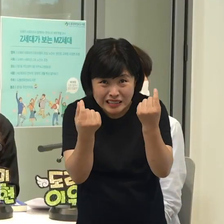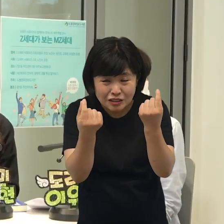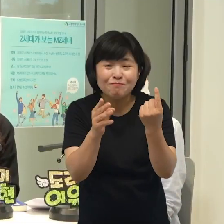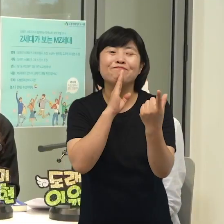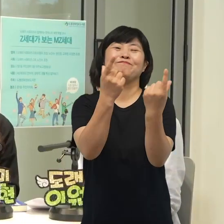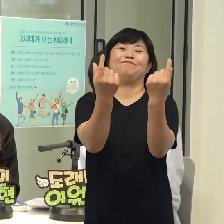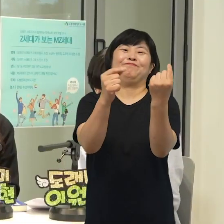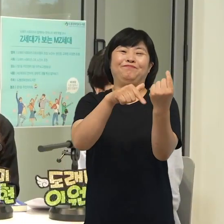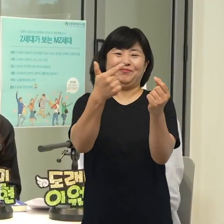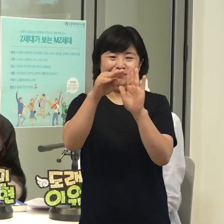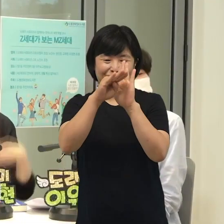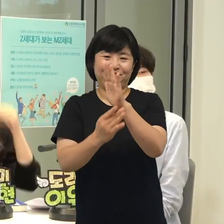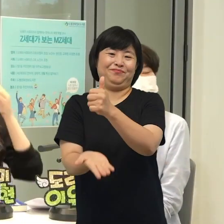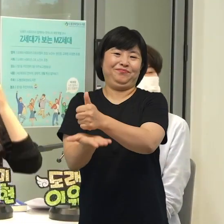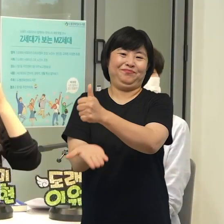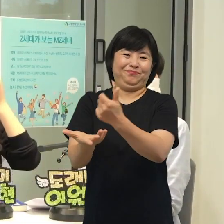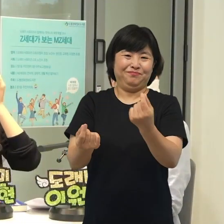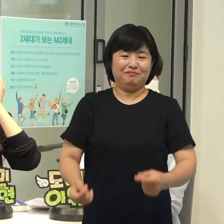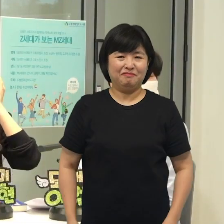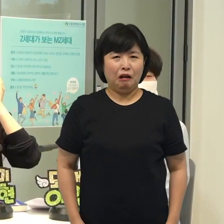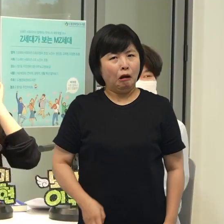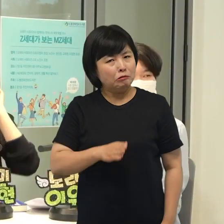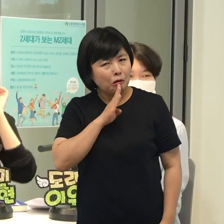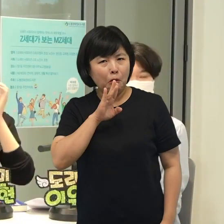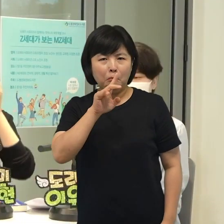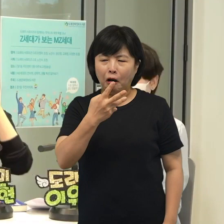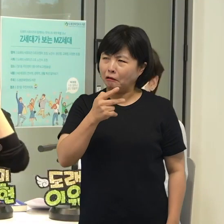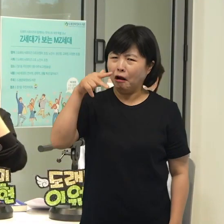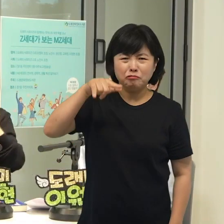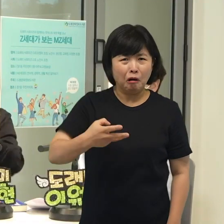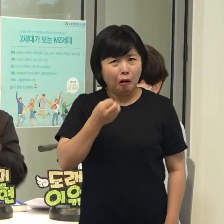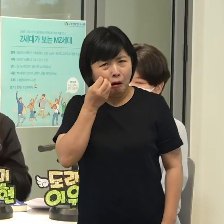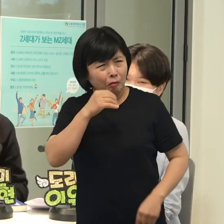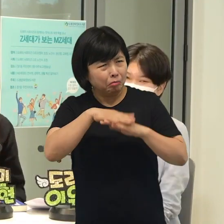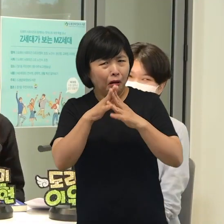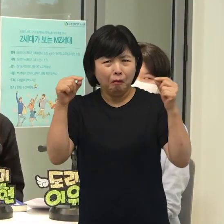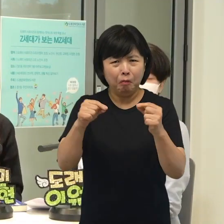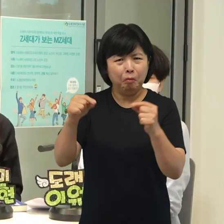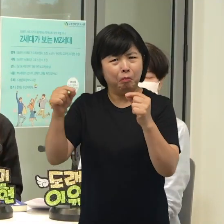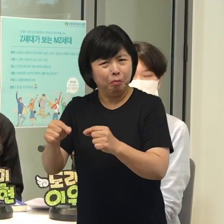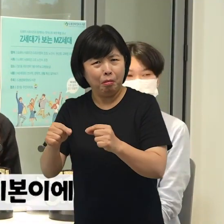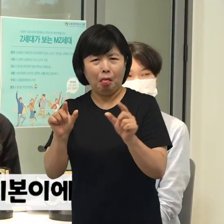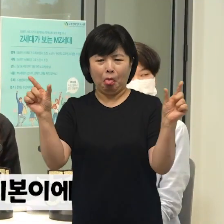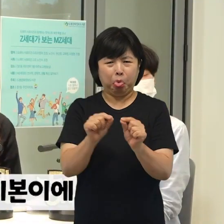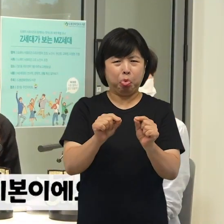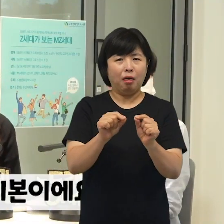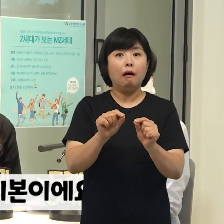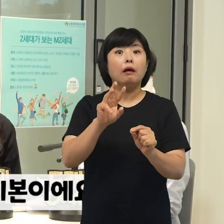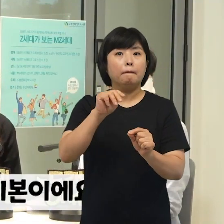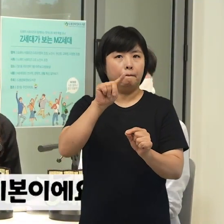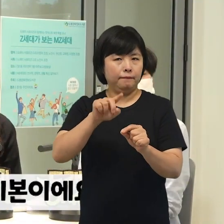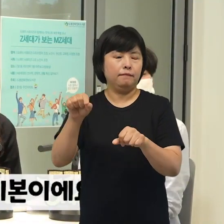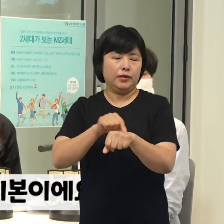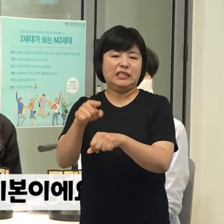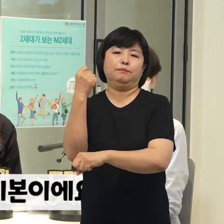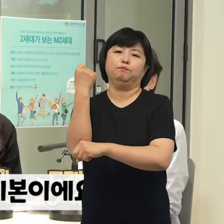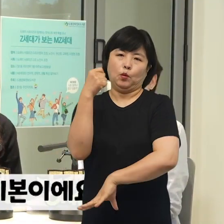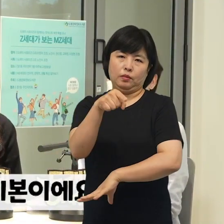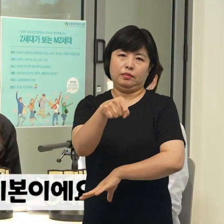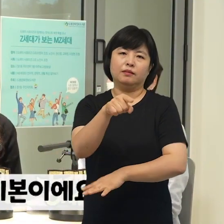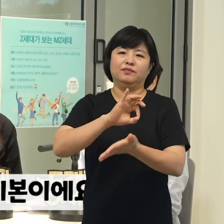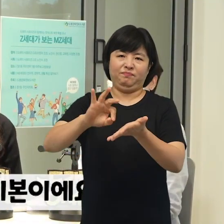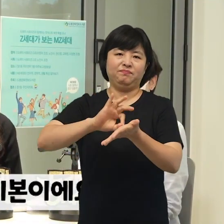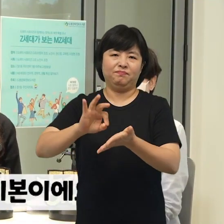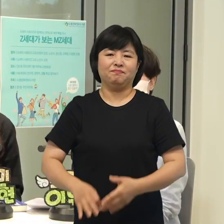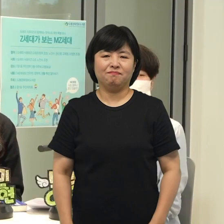아니에요? 그쵸. 저녁 메뉴 추천이죠. 진짜 별다 줄이네요. 맞아, 별다들이에요. 별걸 다 줄이네. 근데 이거 이제 MZ세대의 기본입니다. 아, 기본인